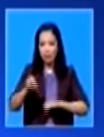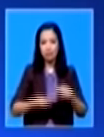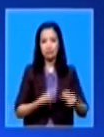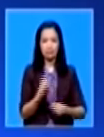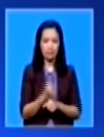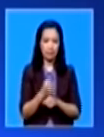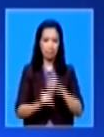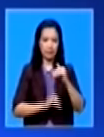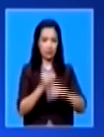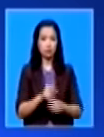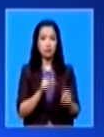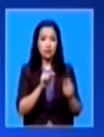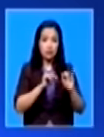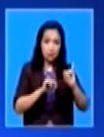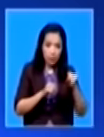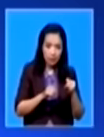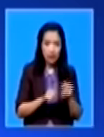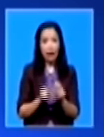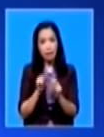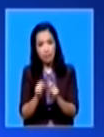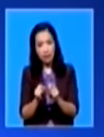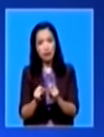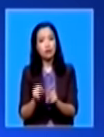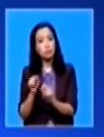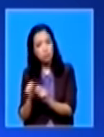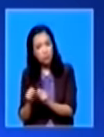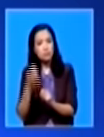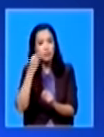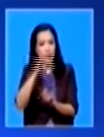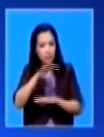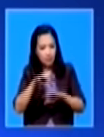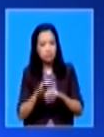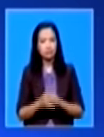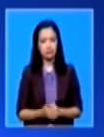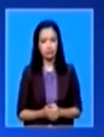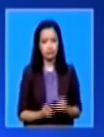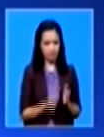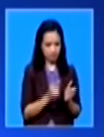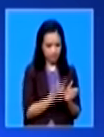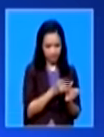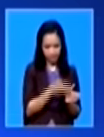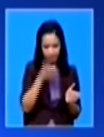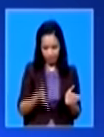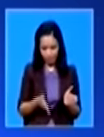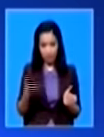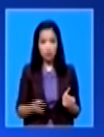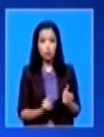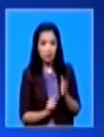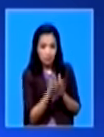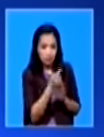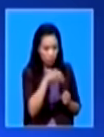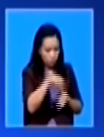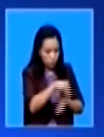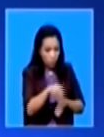ไปดูอำเภอตำบลหมู่บ้านมันต้องมีความแตกต่างมันที่มีต้นทางกลางทางปลายทางต้นทางคือปลูกพ่อปลูกหรือ